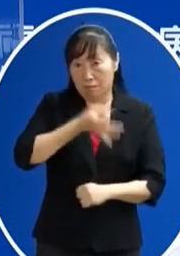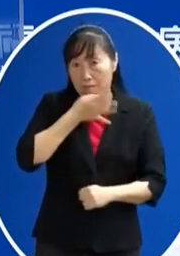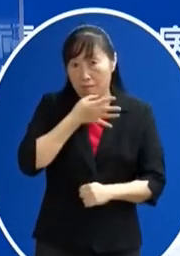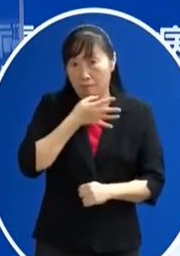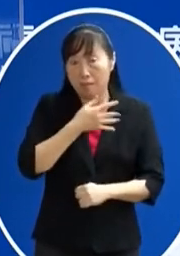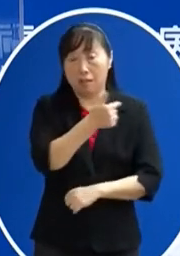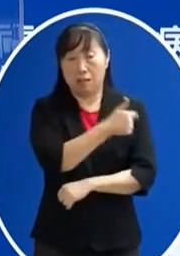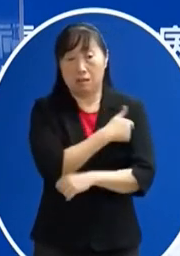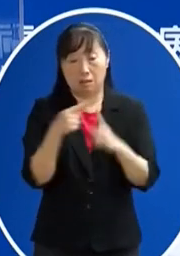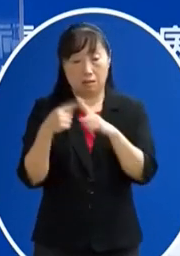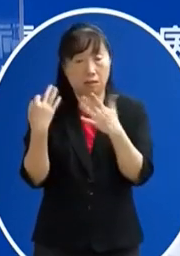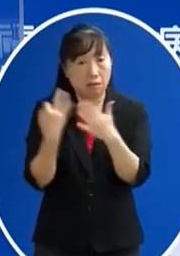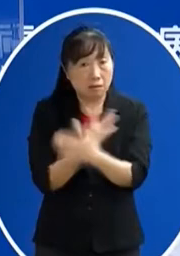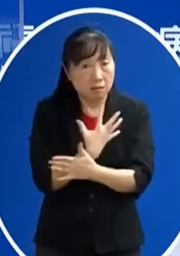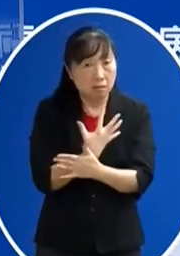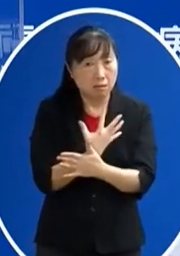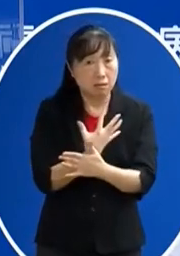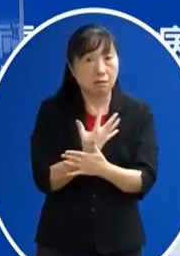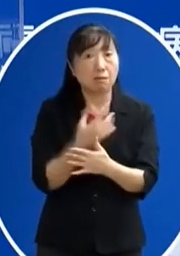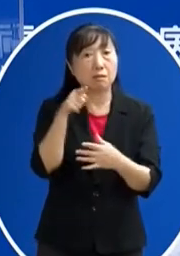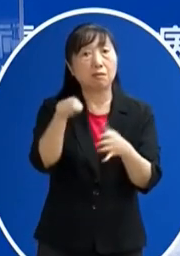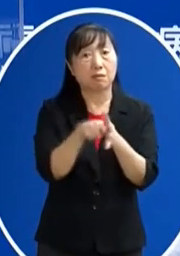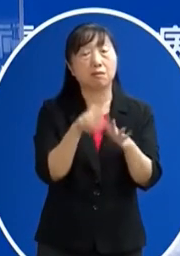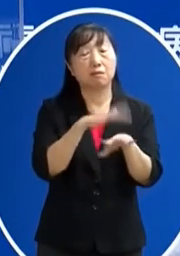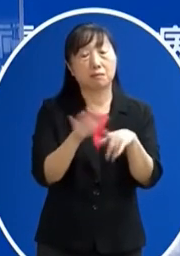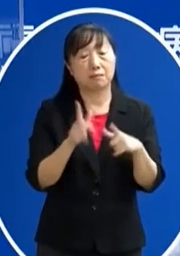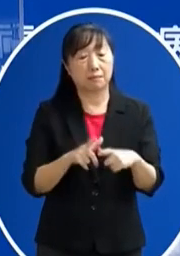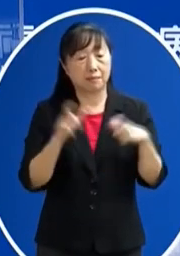施打的人不足，那当然是往